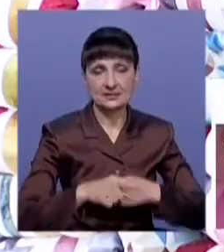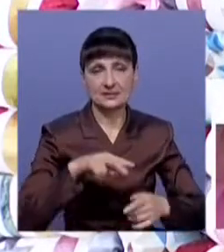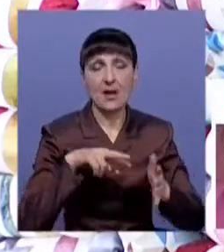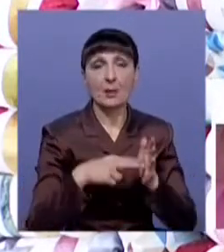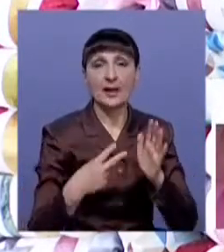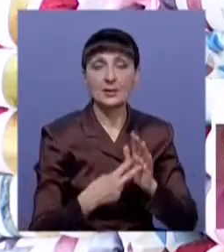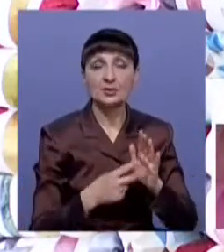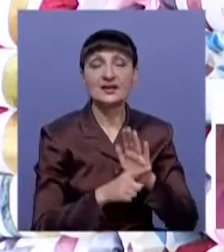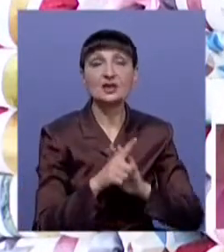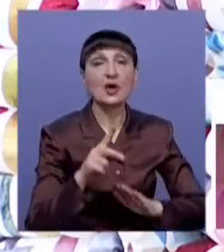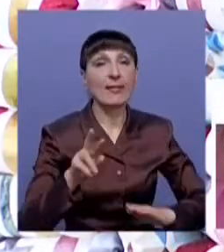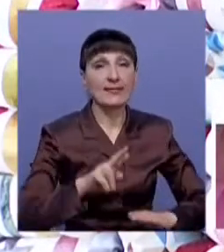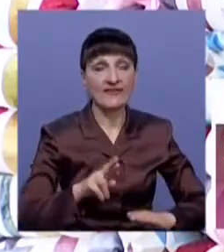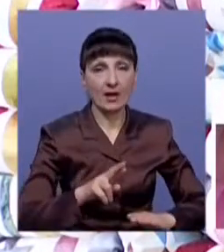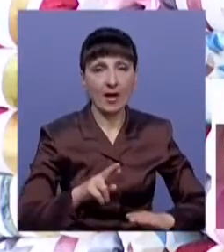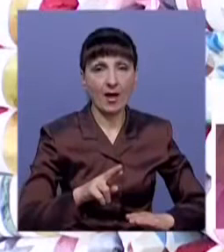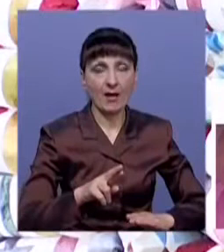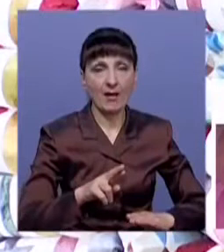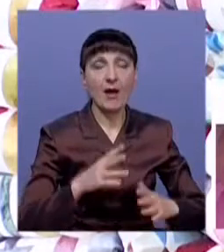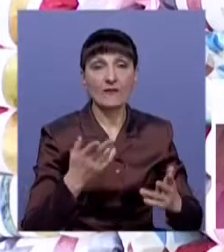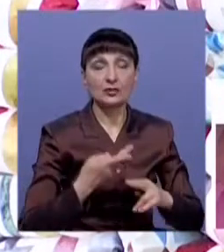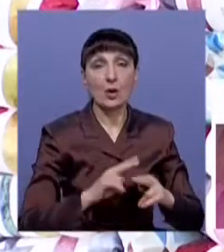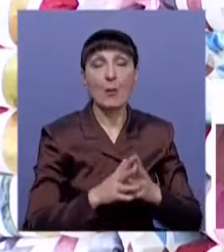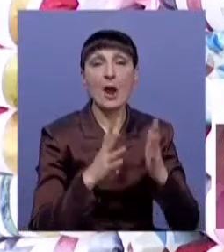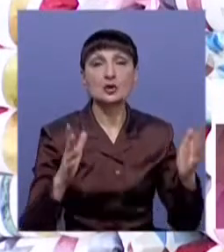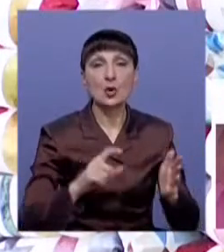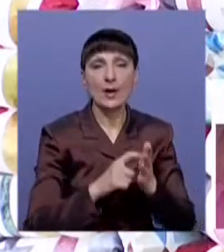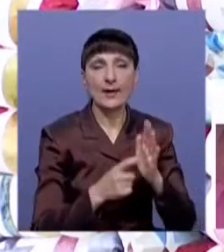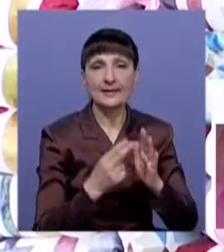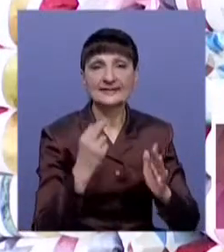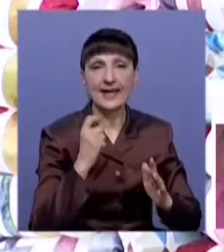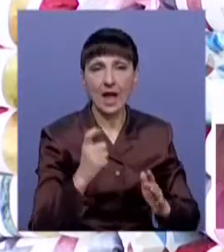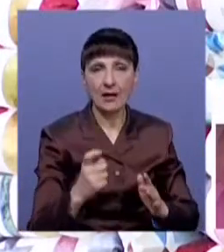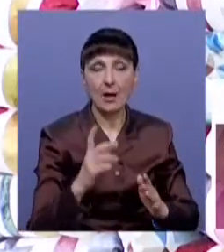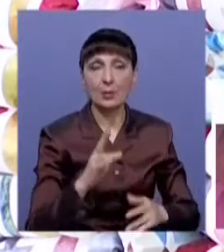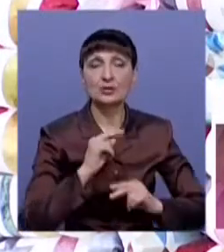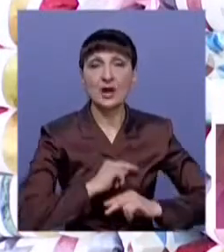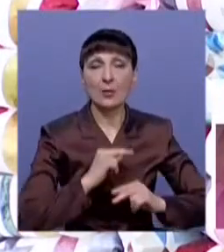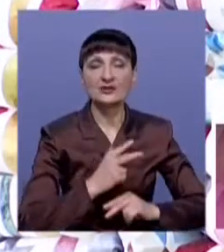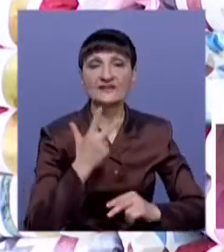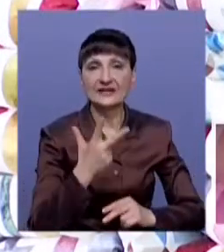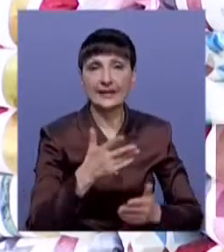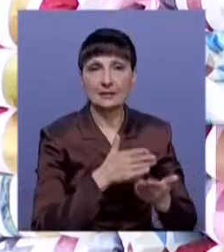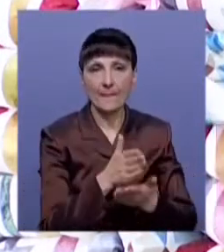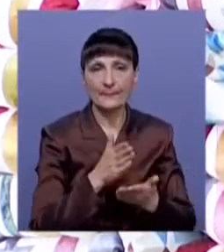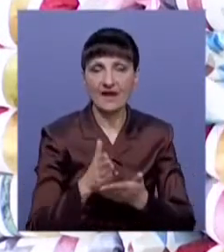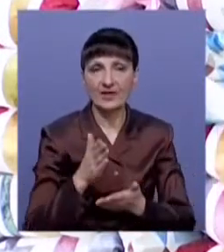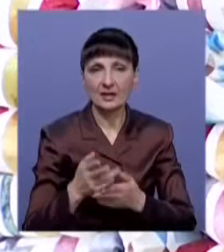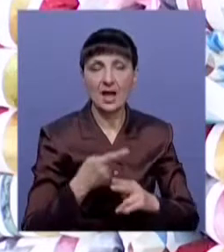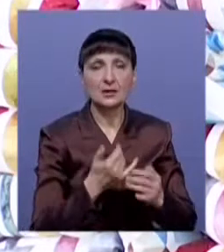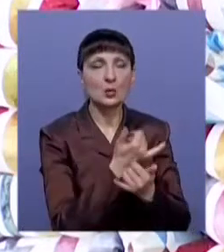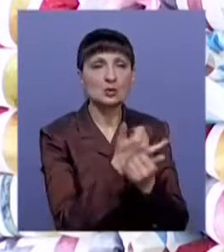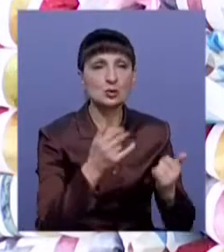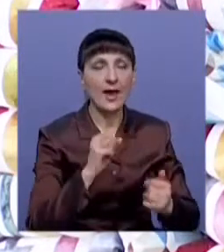начало января такой бы большой цех который будет работать на в трех направлениях то есть это услуги